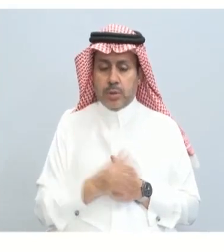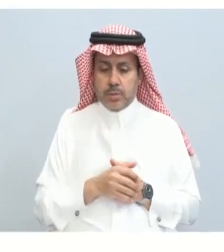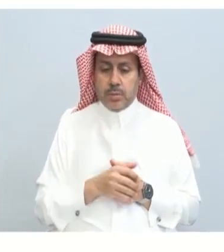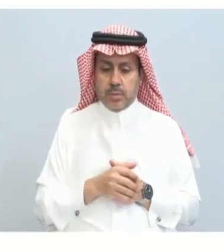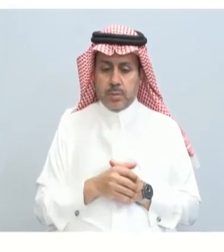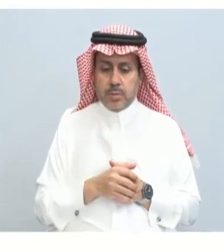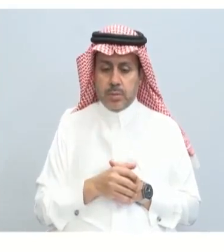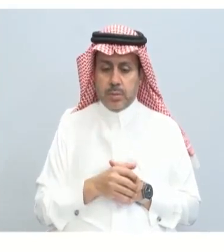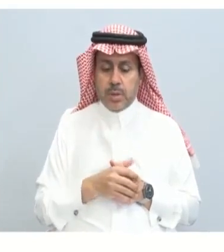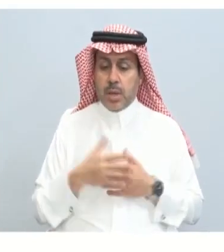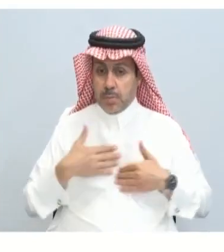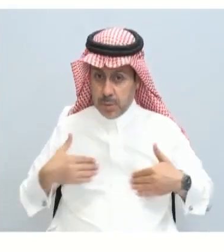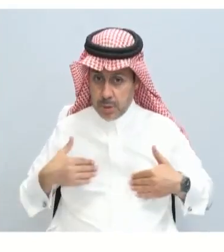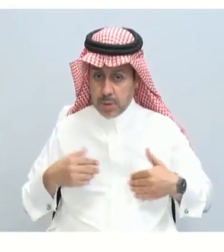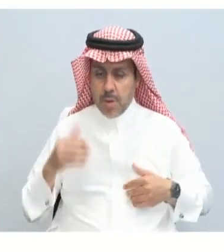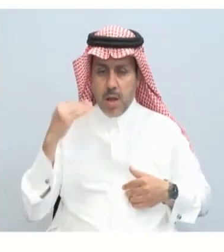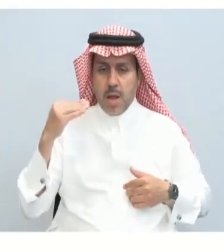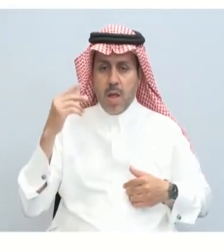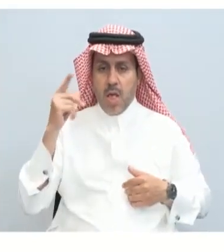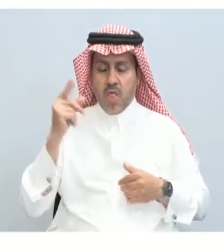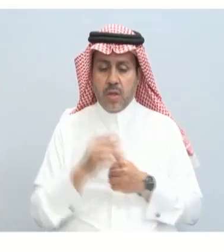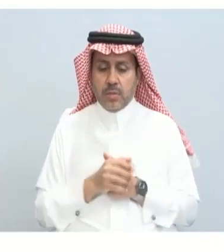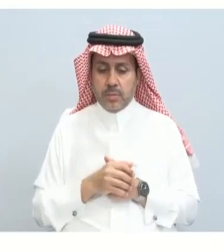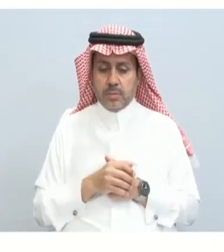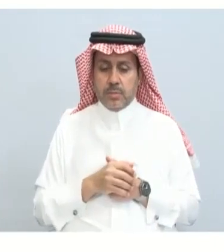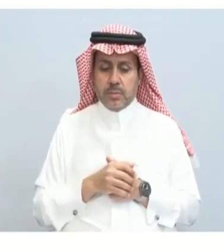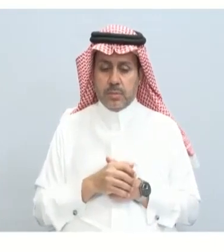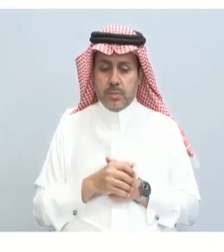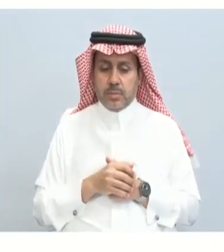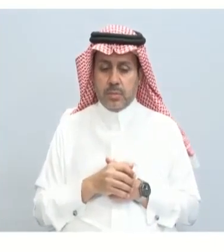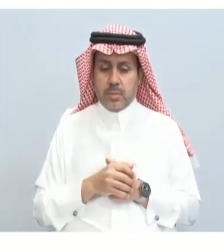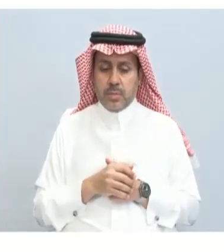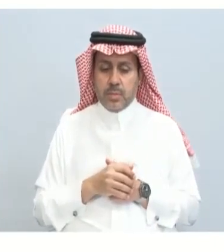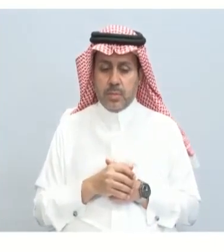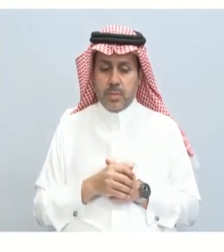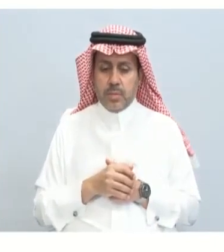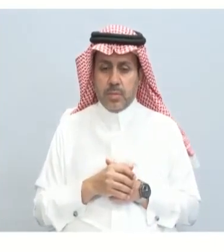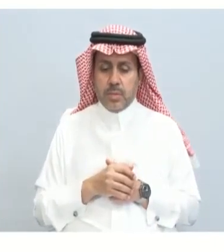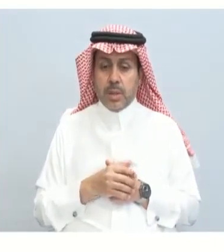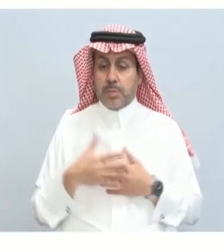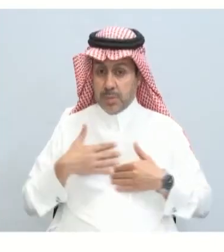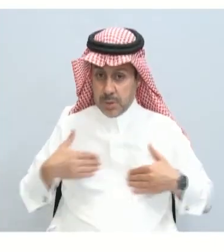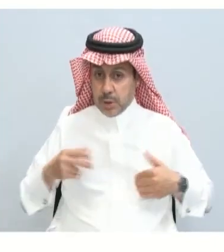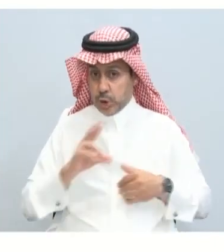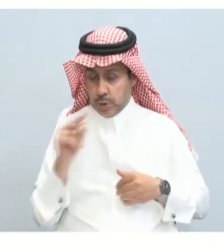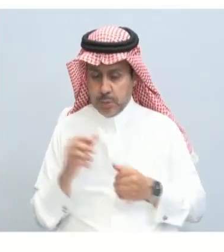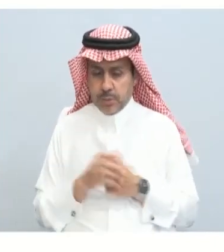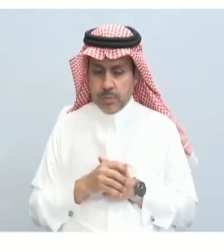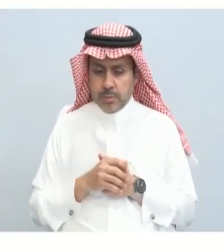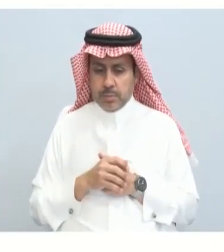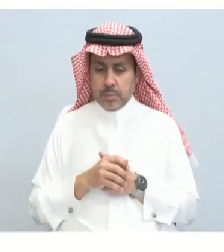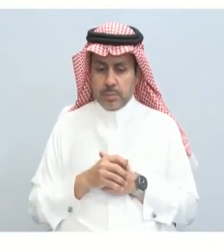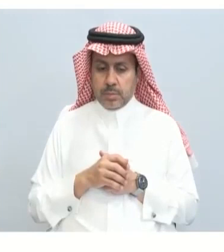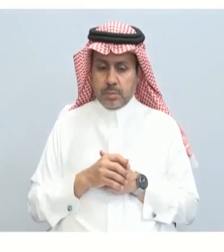ابتسم الحظ الاستعاره في قولنا ابتسم طيب نريدها بالتشبيه تقول